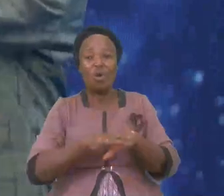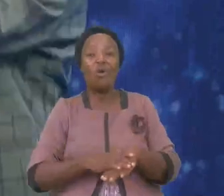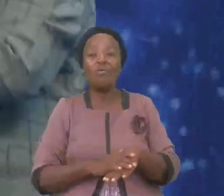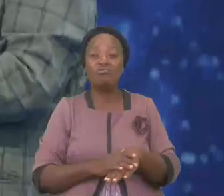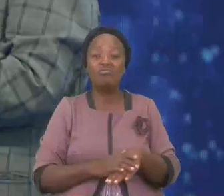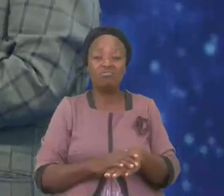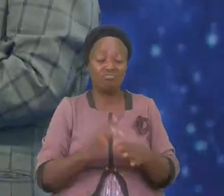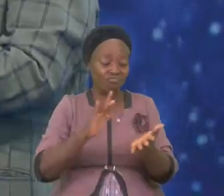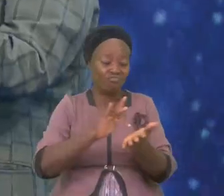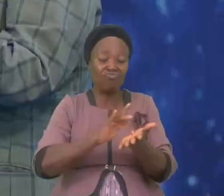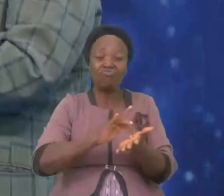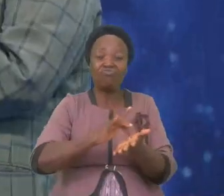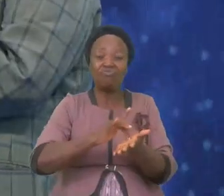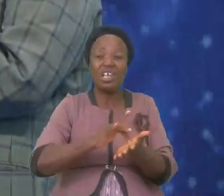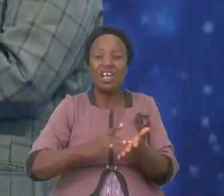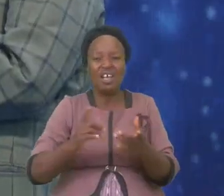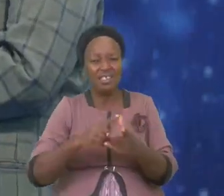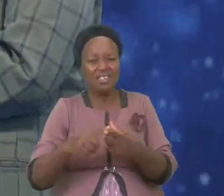vie.